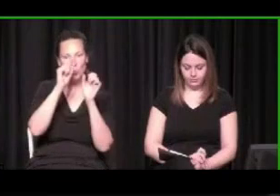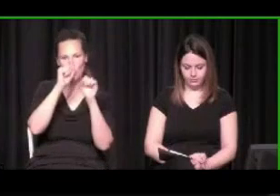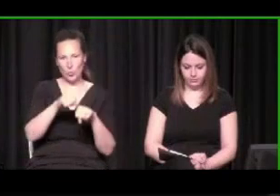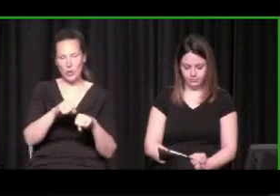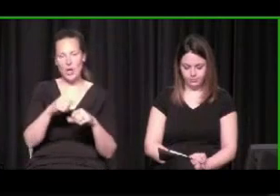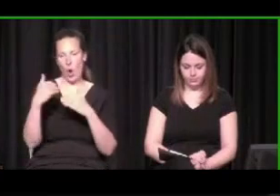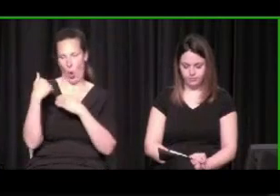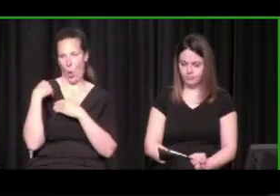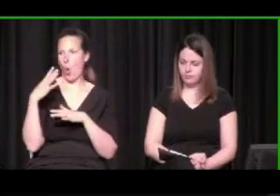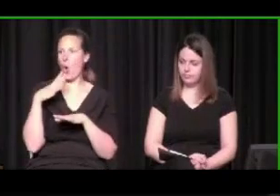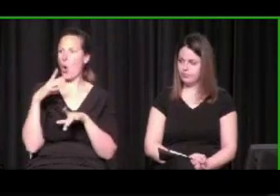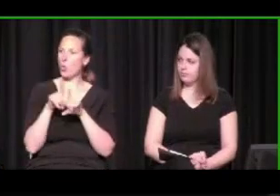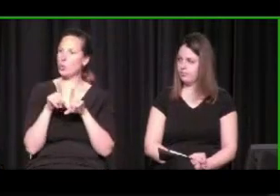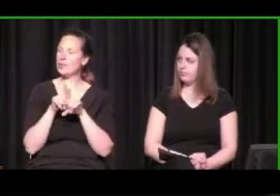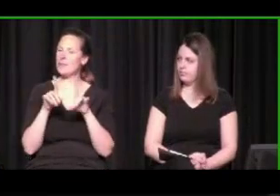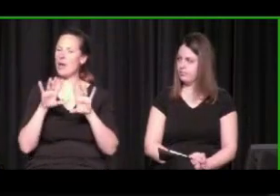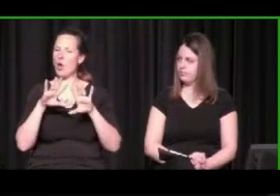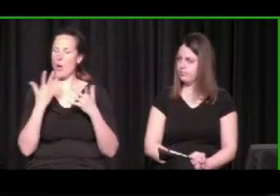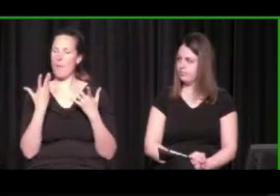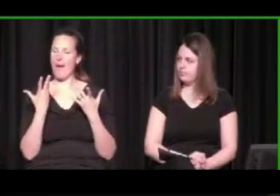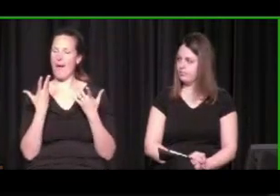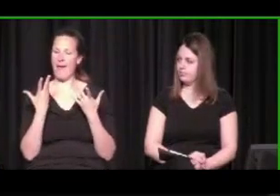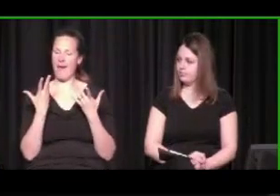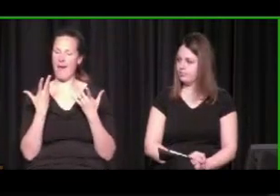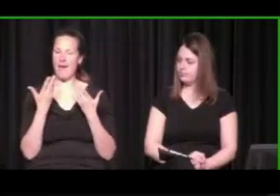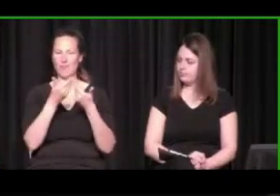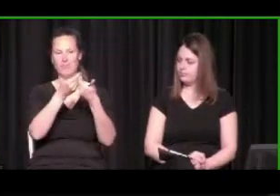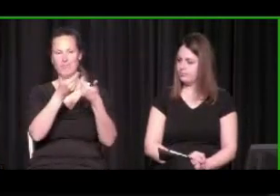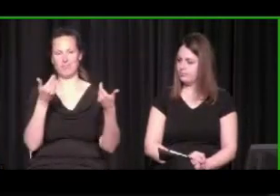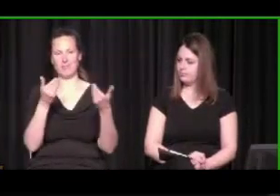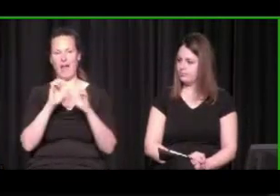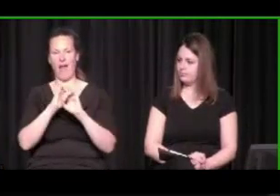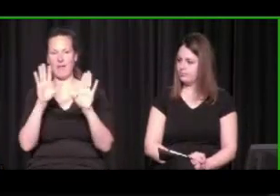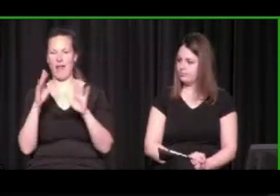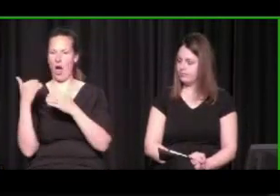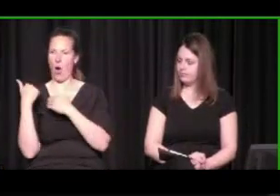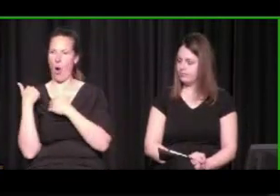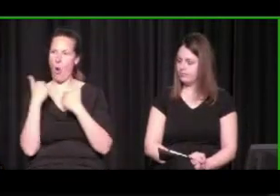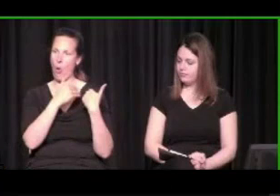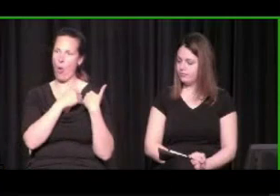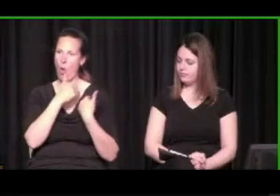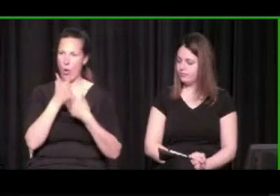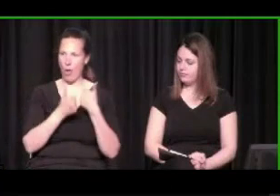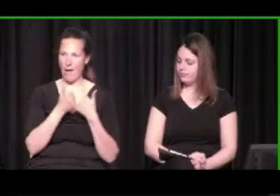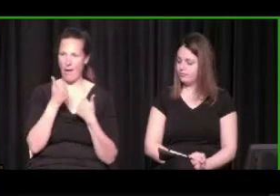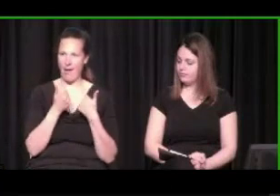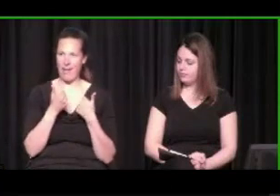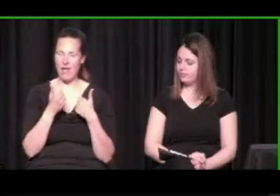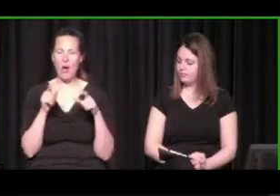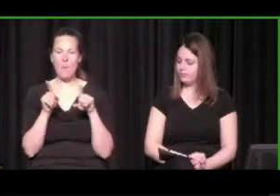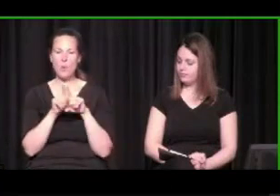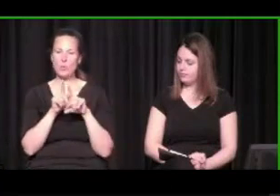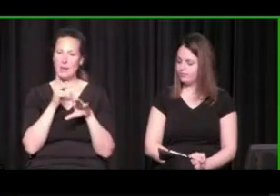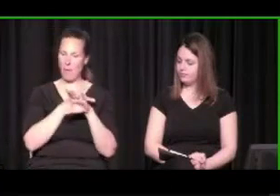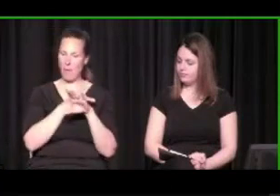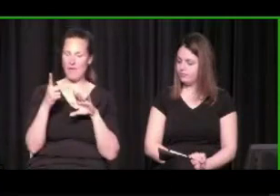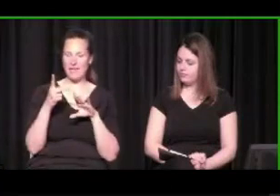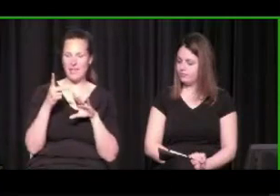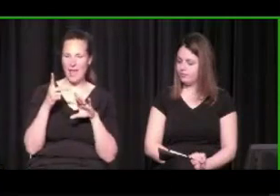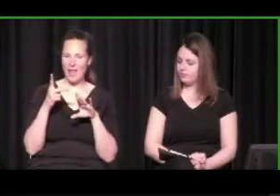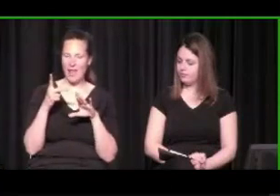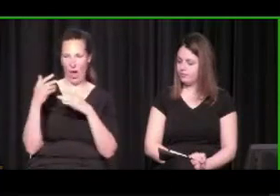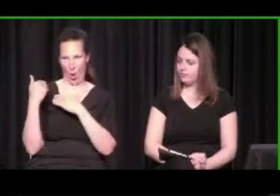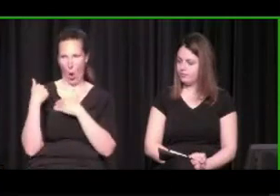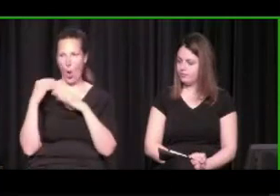comment s'assurer que la place des familles ou des professionnels ne vienne pas, en quelque sorte, faire disparaître